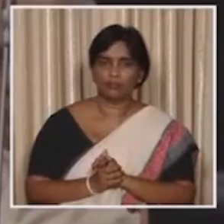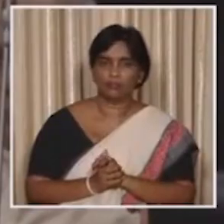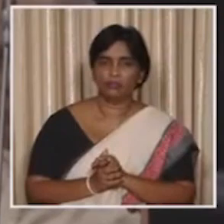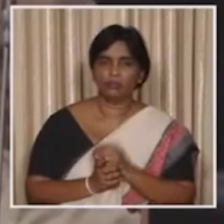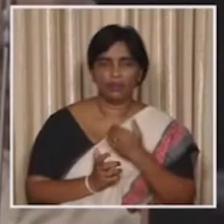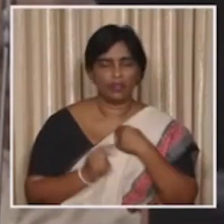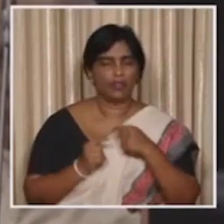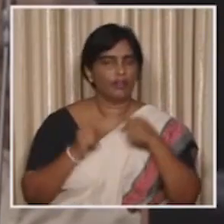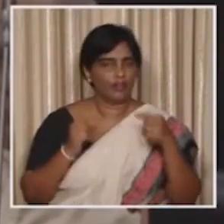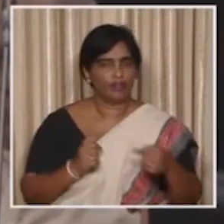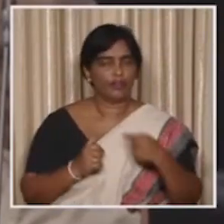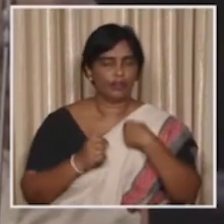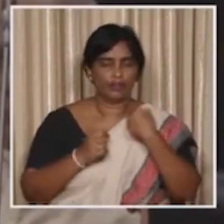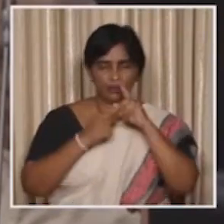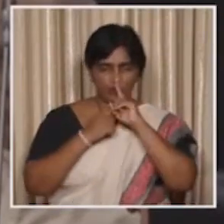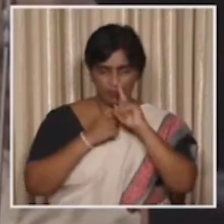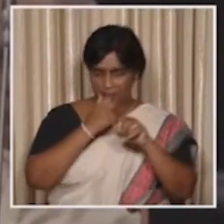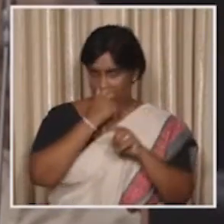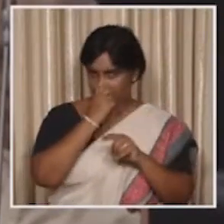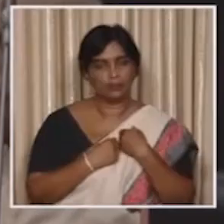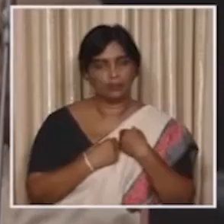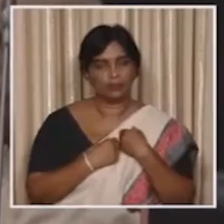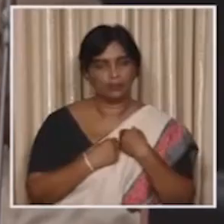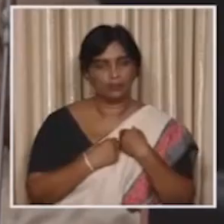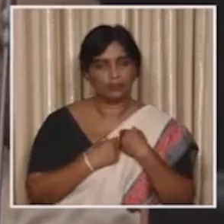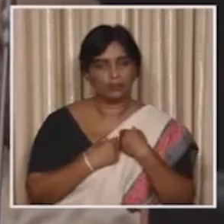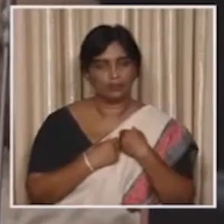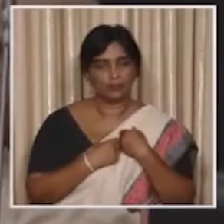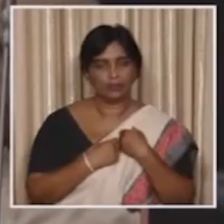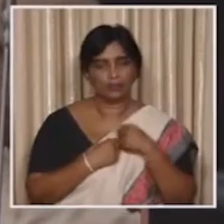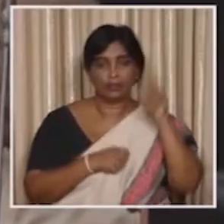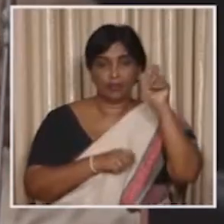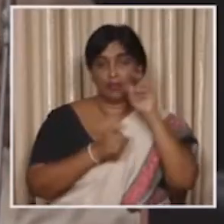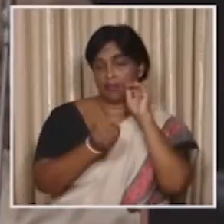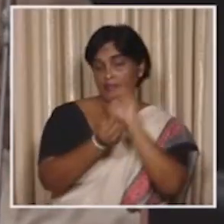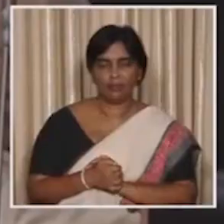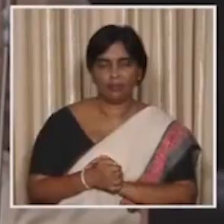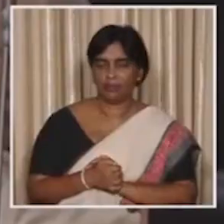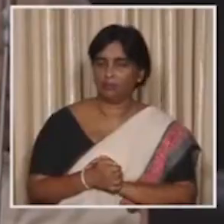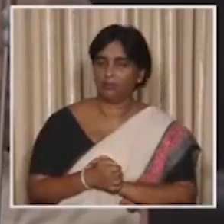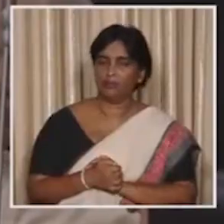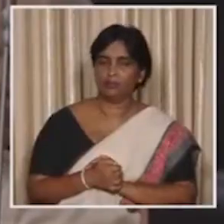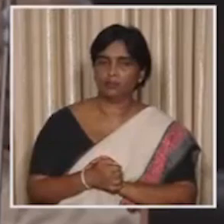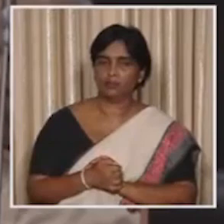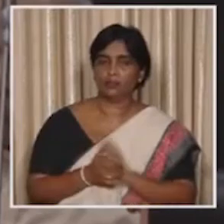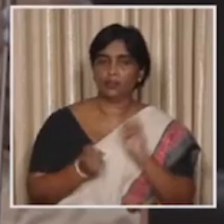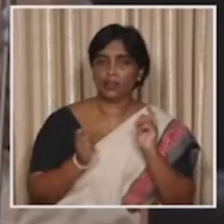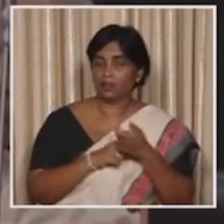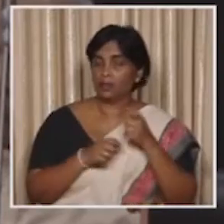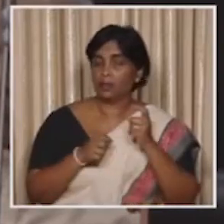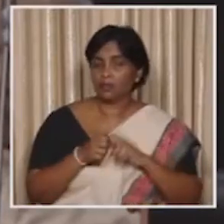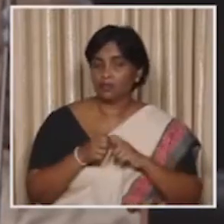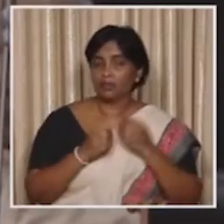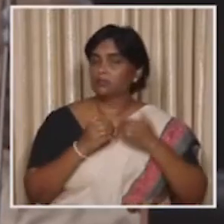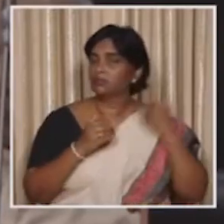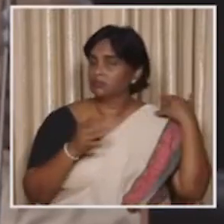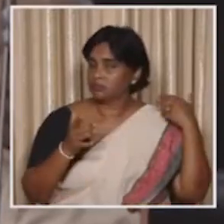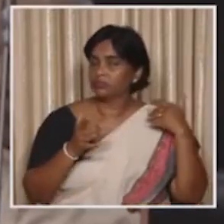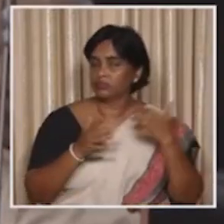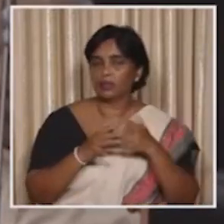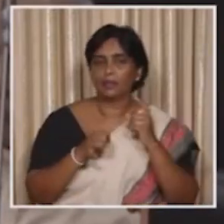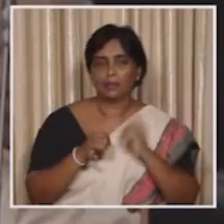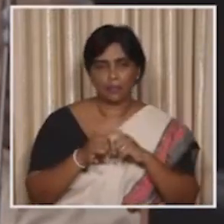මටත් විරුද්ධව චෝදනා කරලා තිබුණා. මම මේ එක එක ආරක්ෂා කරනවා කියලා. ක්‍රිකට් ප්‍රශ්නේ දීර්ඝකාලීන